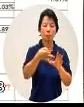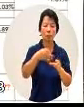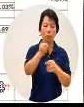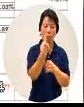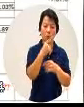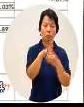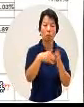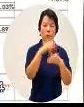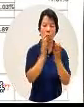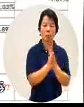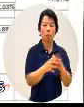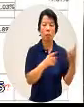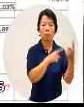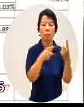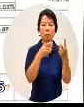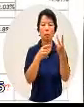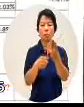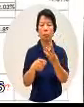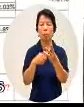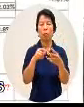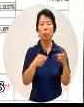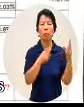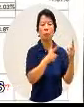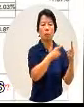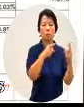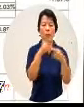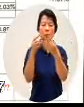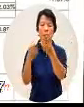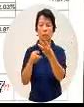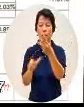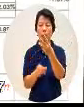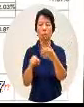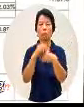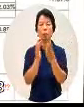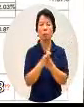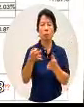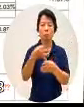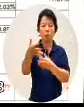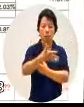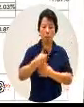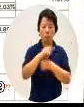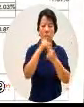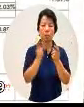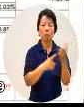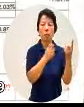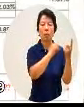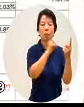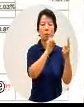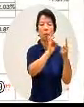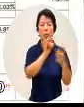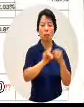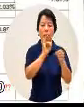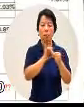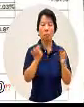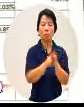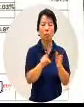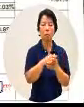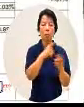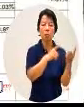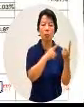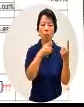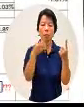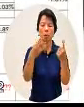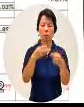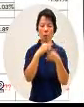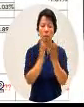3月呢收23.7億去年同樣100年1月到3月收多少收25